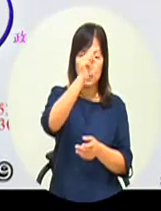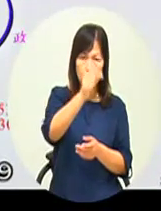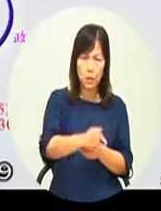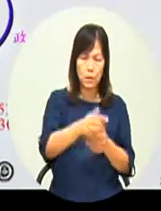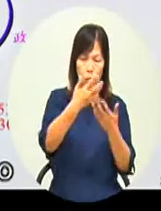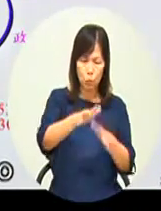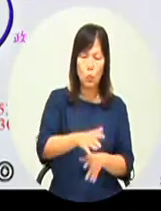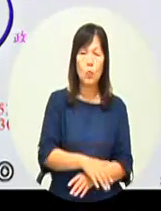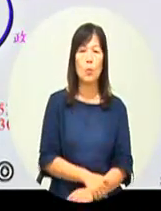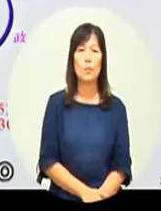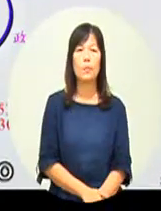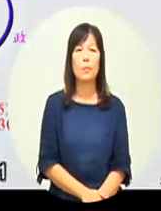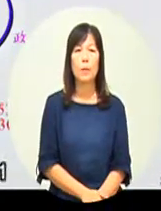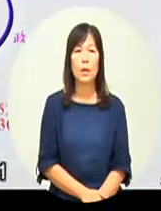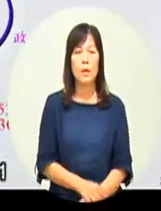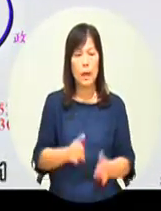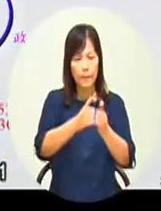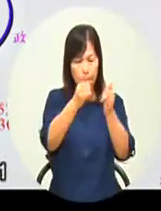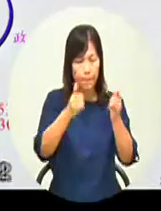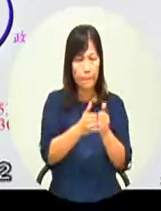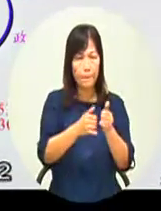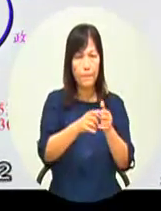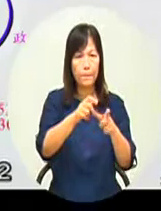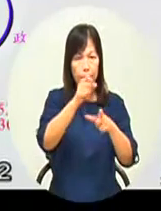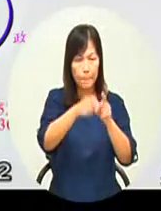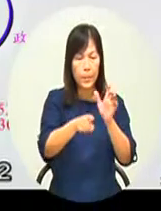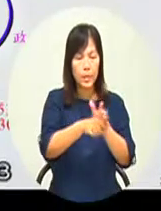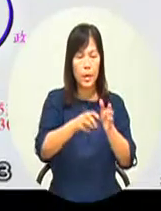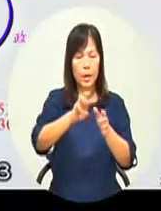1531亿元，那明年投资有